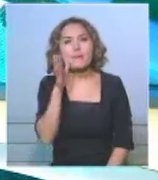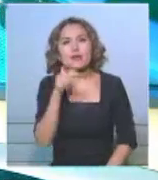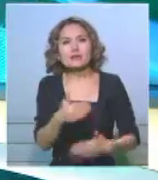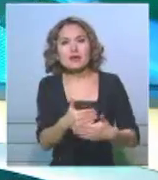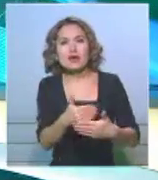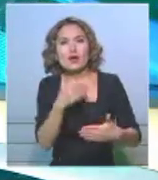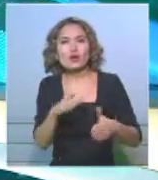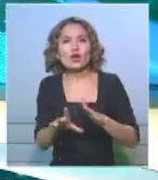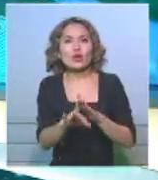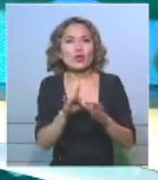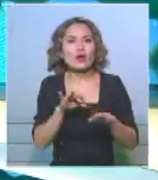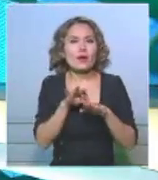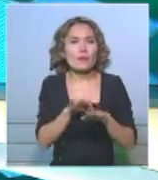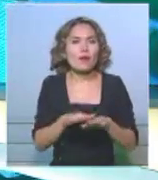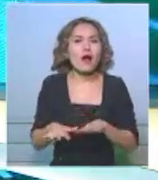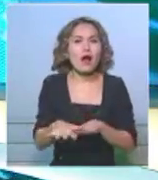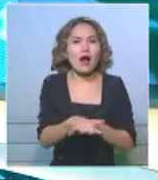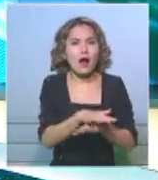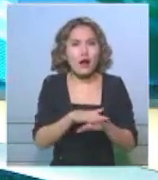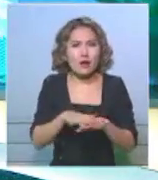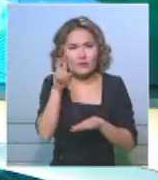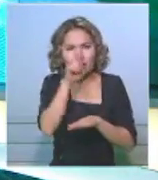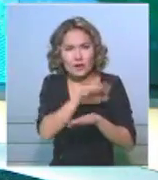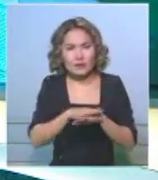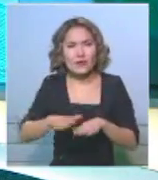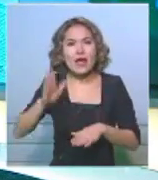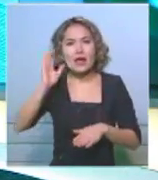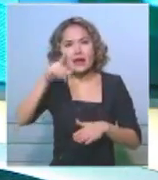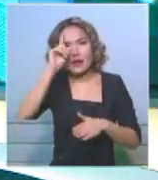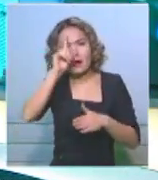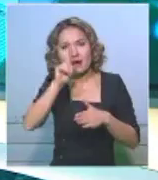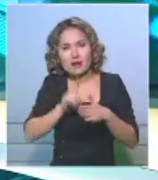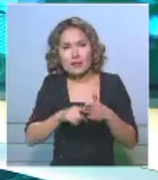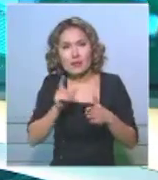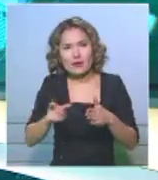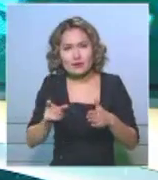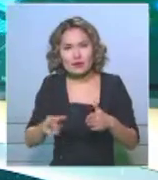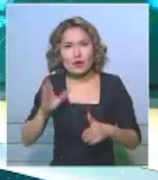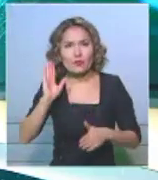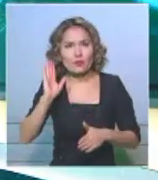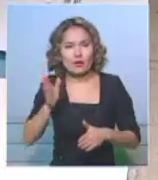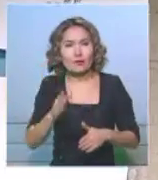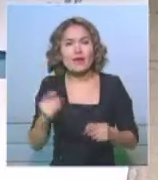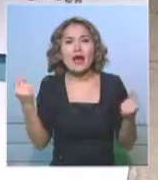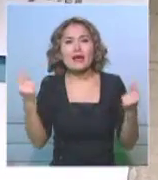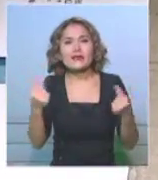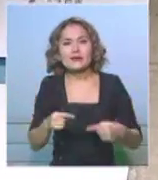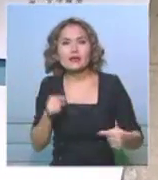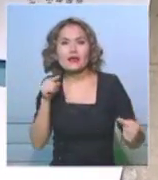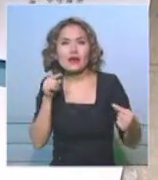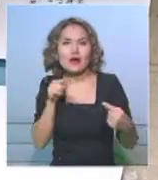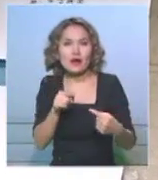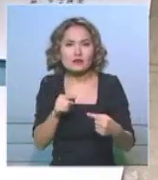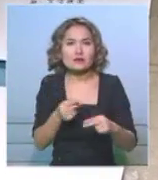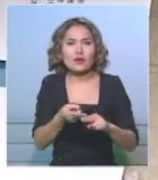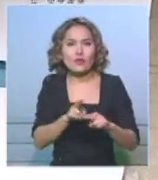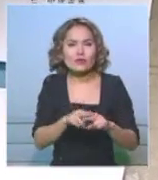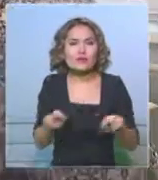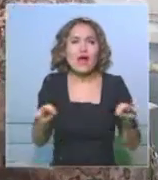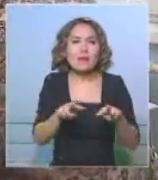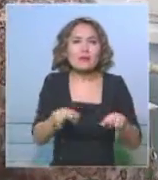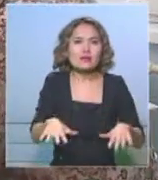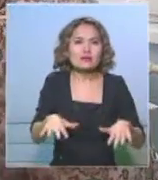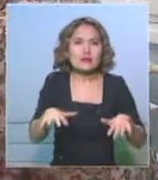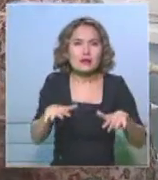Мерзімінен бұрын сайлау өткізу халықтың ел ертеңіне деген сенімін арттырады. Дағдарысқа қарсы саясатты тиімді жүргізу үшін мәжіліс